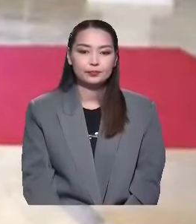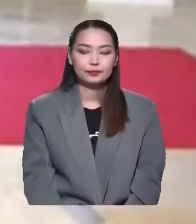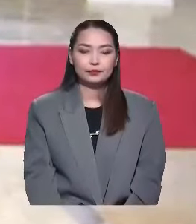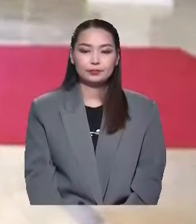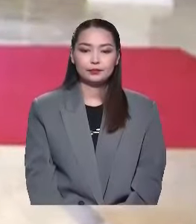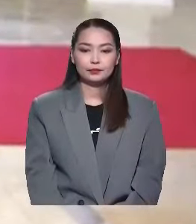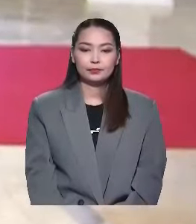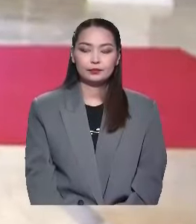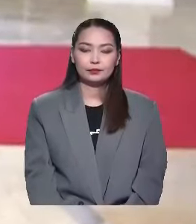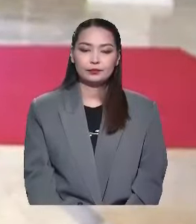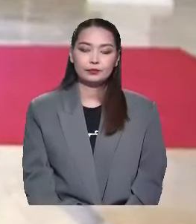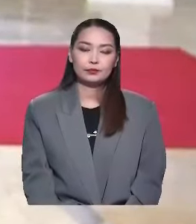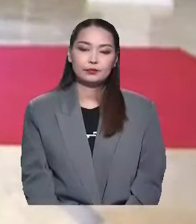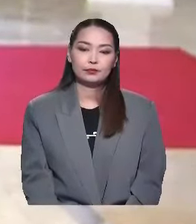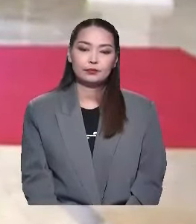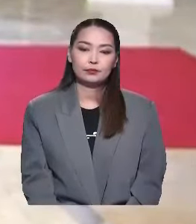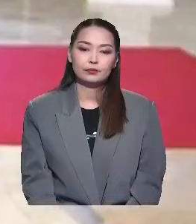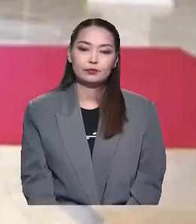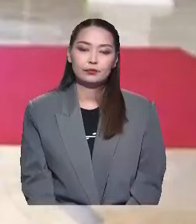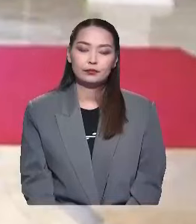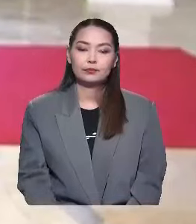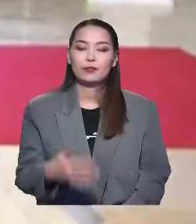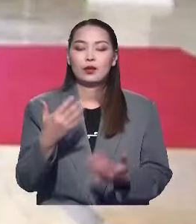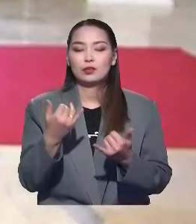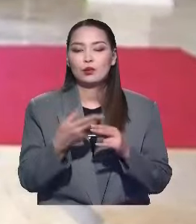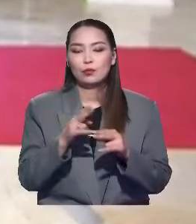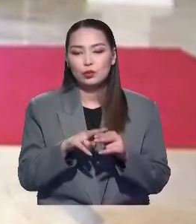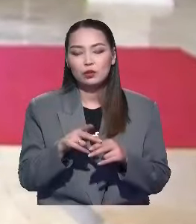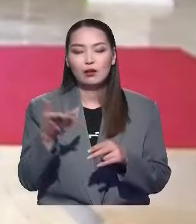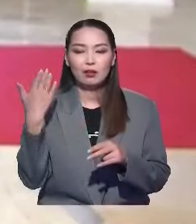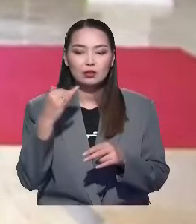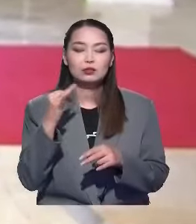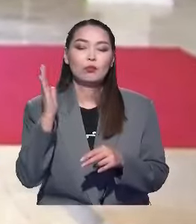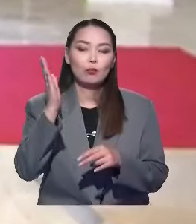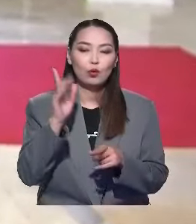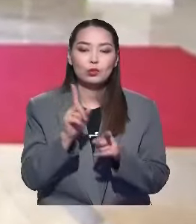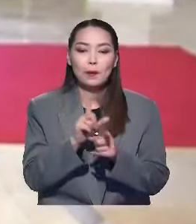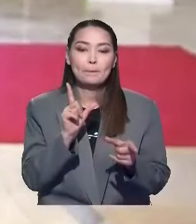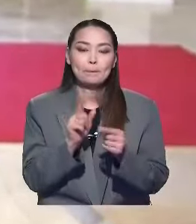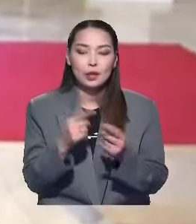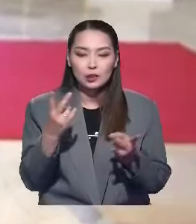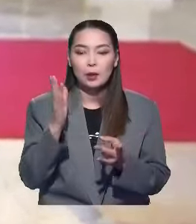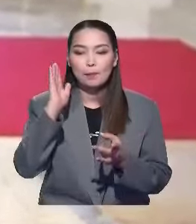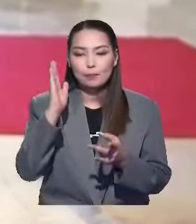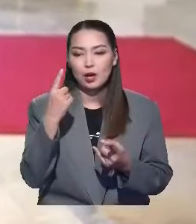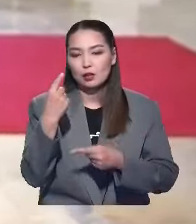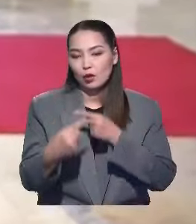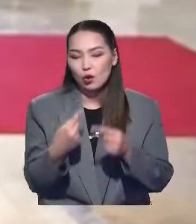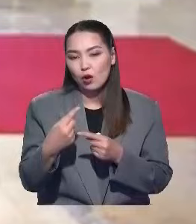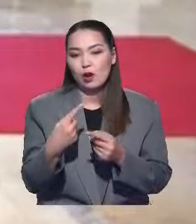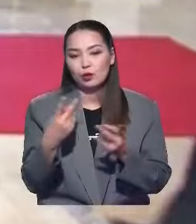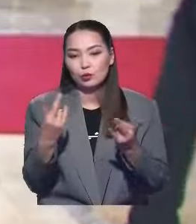Ақсақал бар жеті, ақылсырау бар, жастар бар жеті, болашақ бар. Ол біреу жүруіміз керек, бір басуымыз керек.